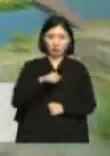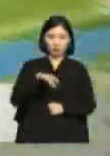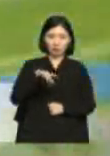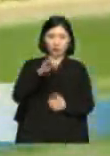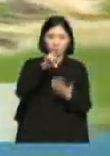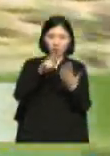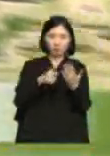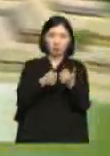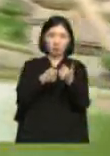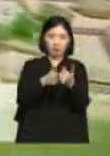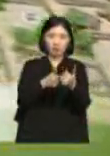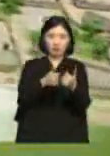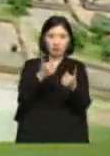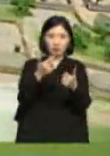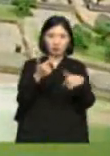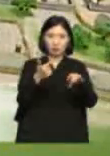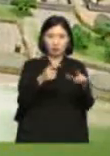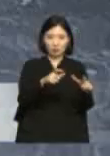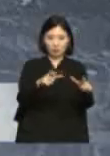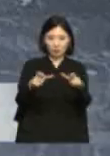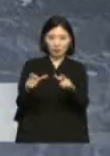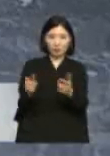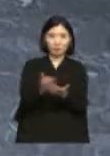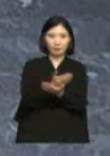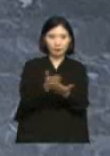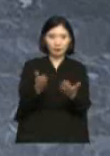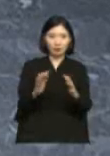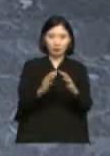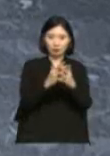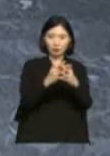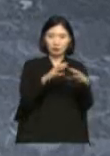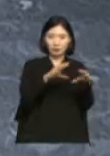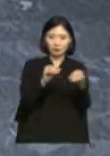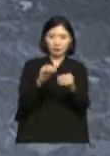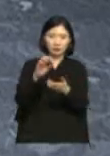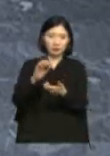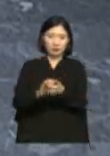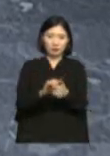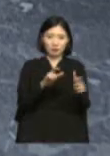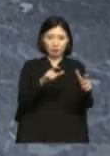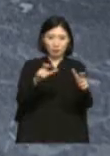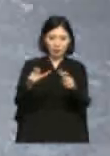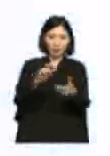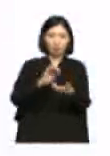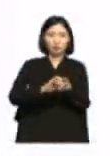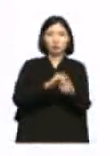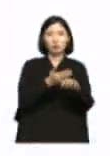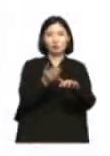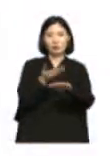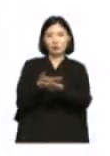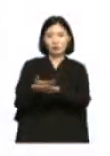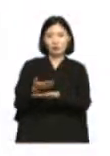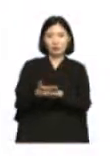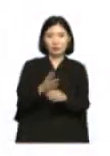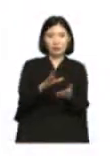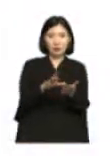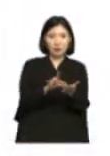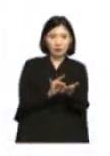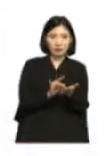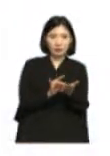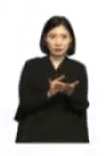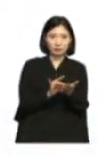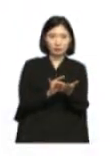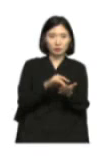일대를 6개 권역으로 나눴습니다. 건축금지와 건축 제한 등 권역별 규제도 달리했습니다. 핵심 유전